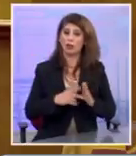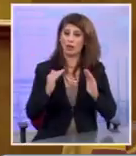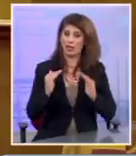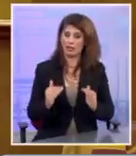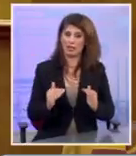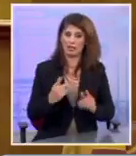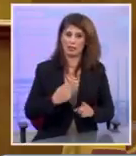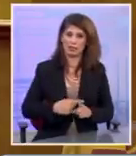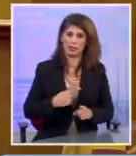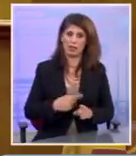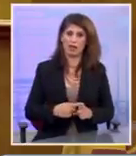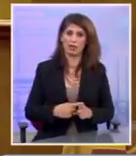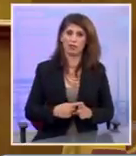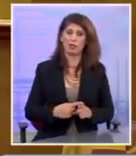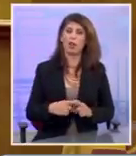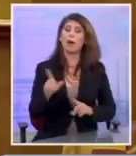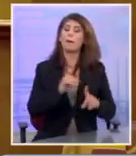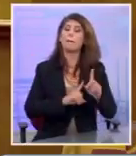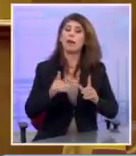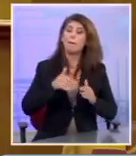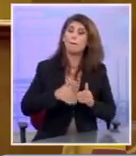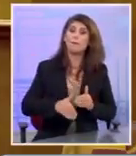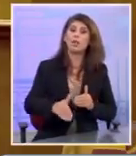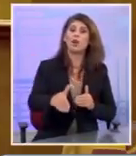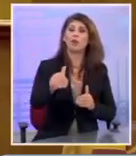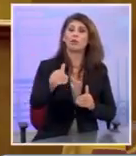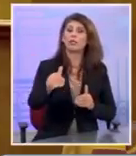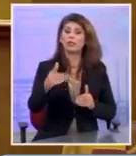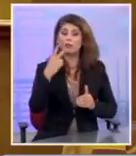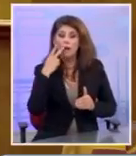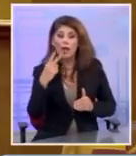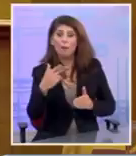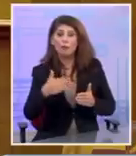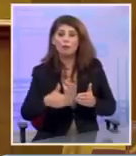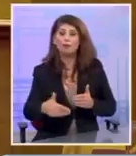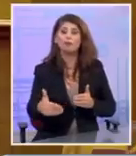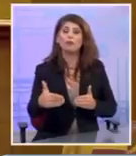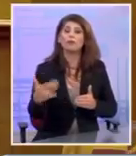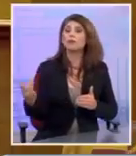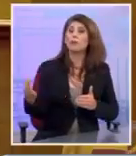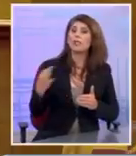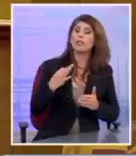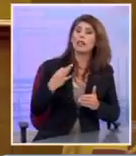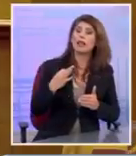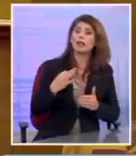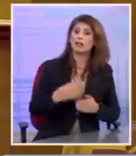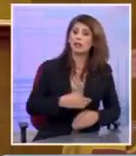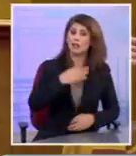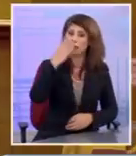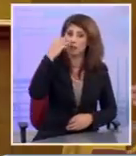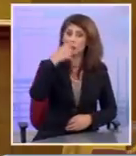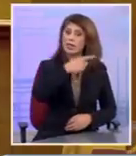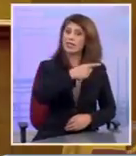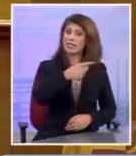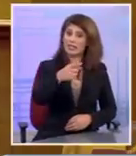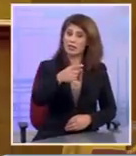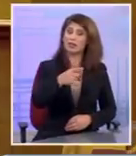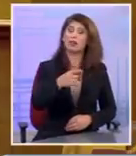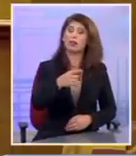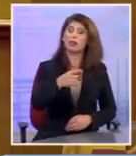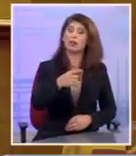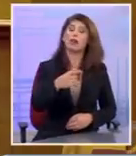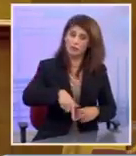κατάσταση της χώρας, ποια προοπτική διαγραφόταν, τι λέγατε κύριε Τσίπρα εσείς και οι σημερινοί υπουργοί